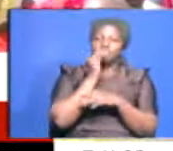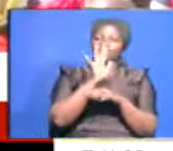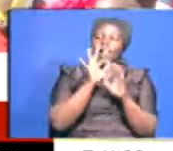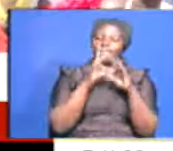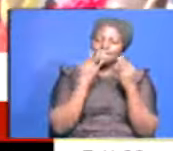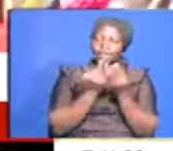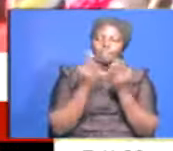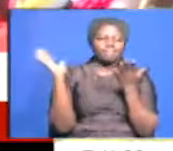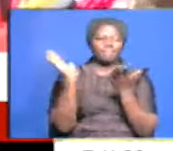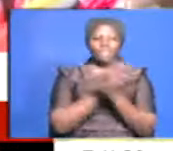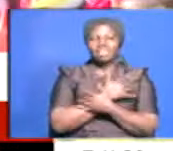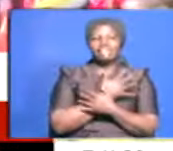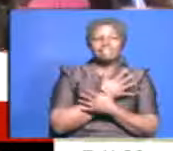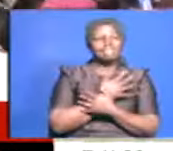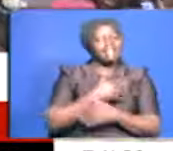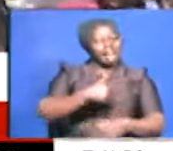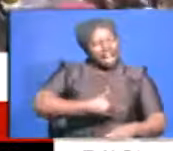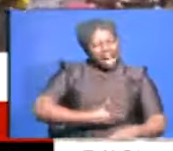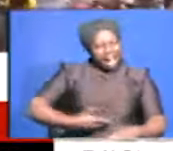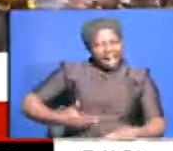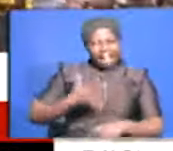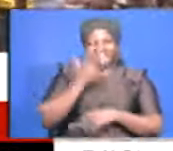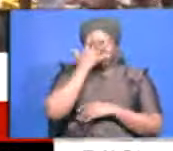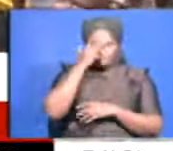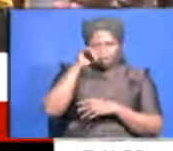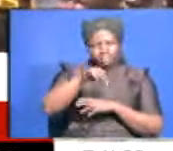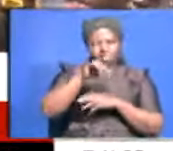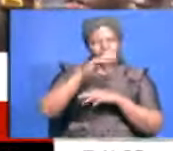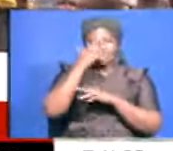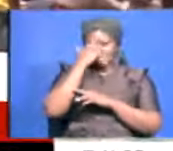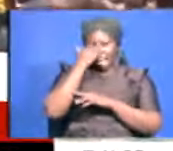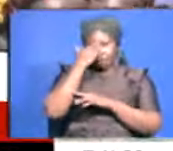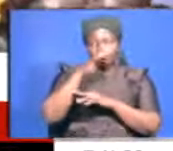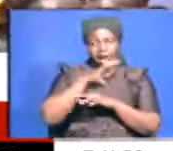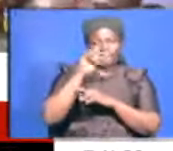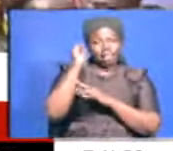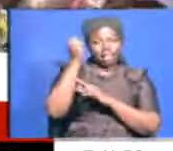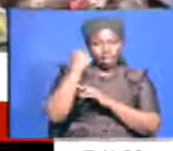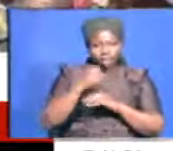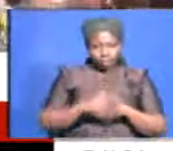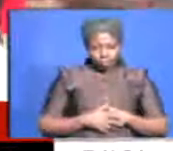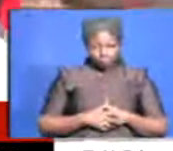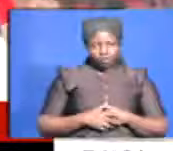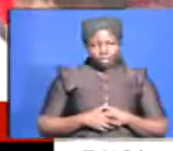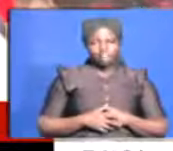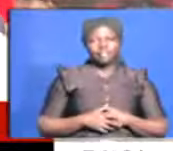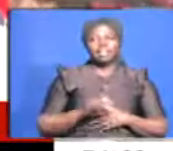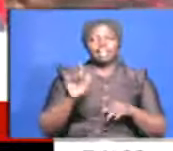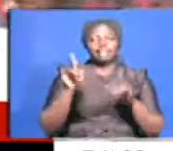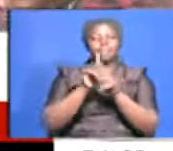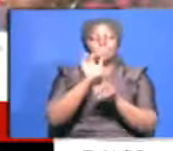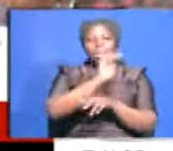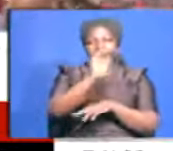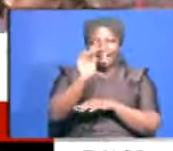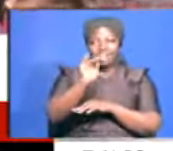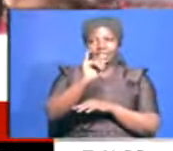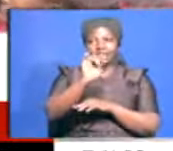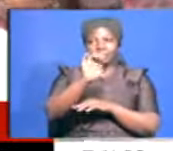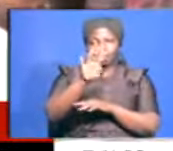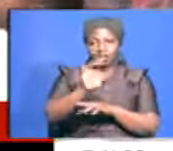Narok na katika taifa letu la Kenya. Viongozi wa muungano wa Kenya Kwanza walitoa wito kwa tume huru ya uchaguzi na mipaka nchini